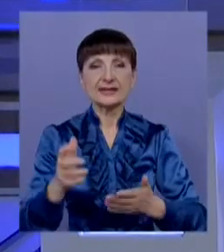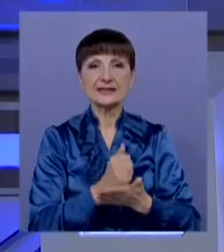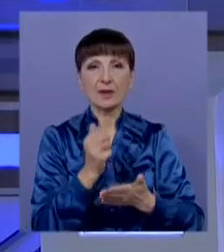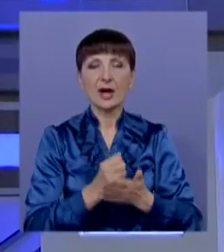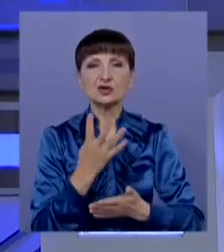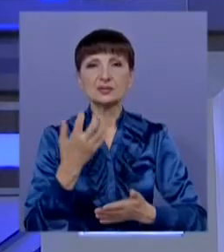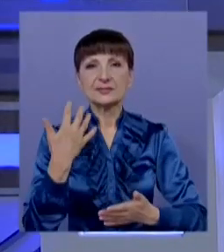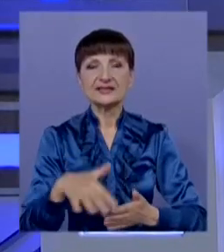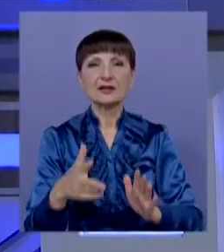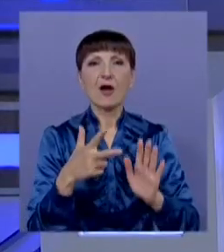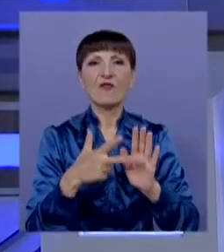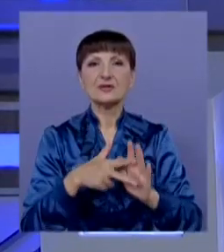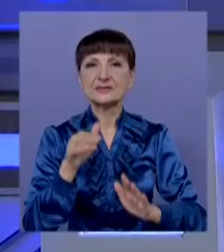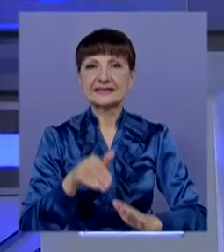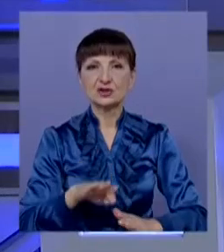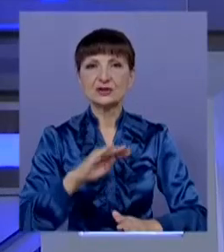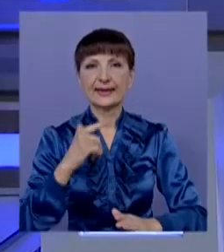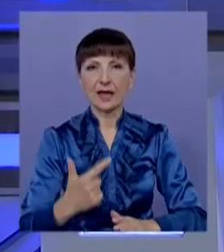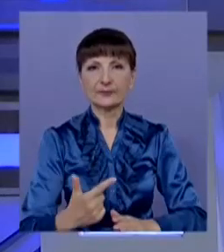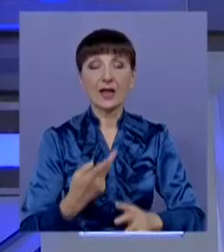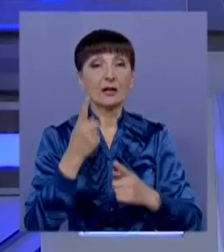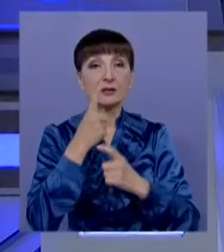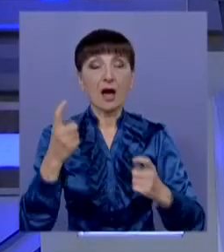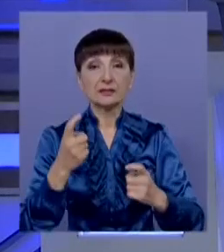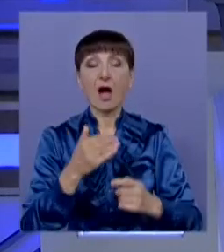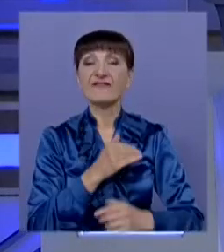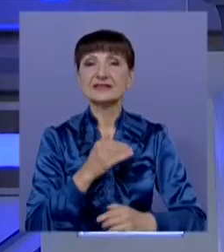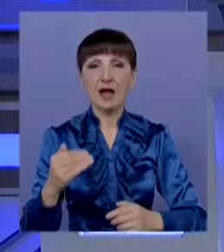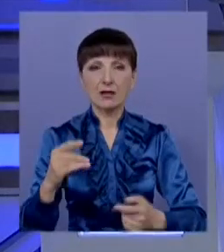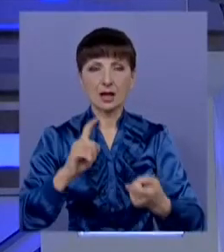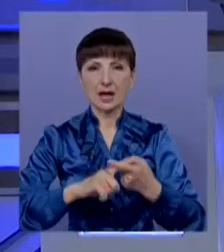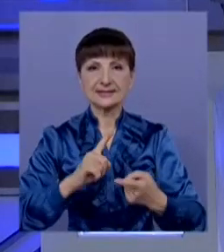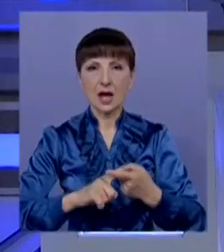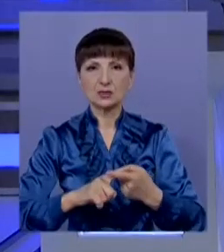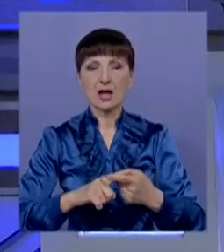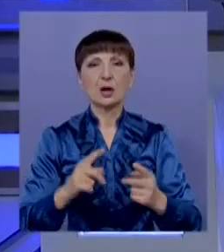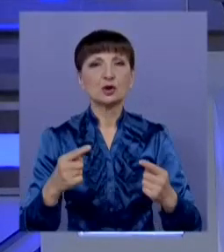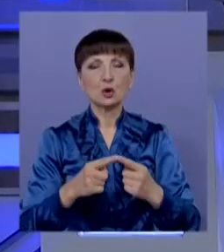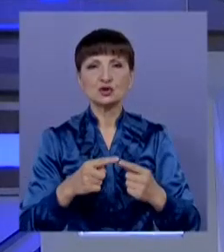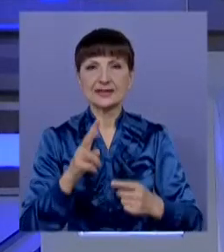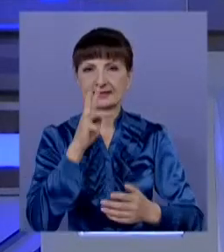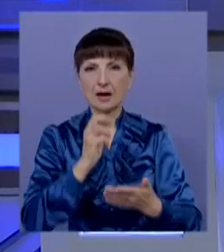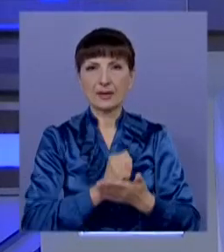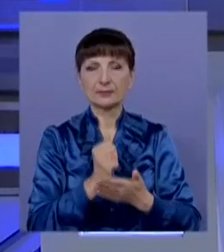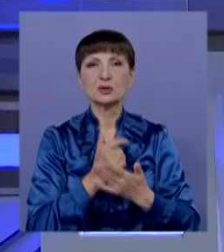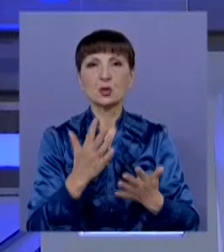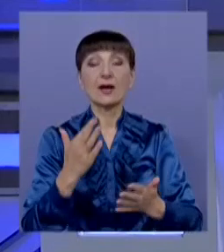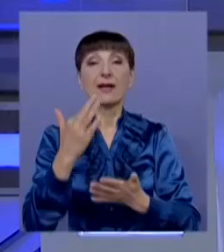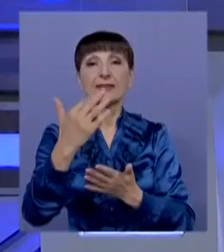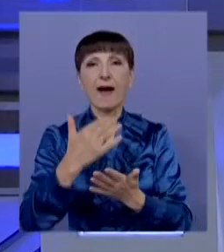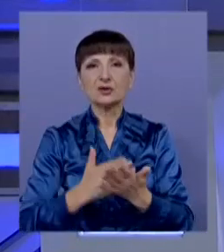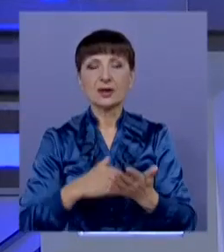зарабатывают 458 тысяч тенге. Данные, напоминаю, официальные и касаются номинальной заработной платы. Далее по отраслям